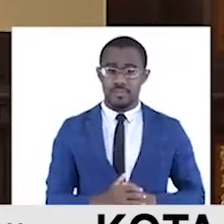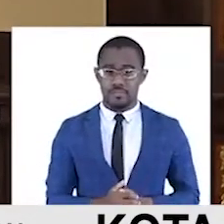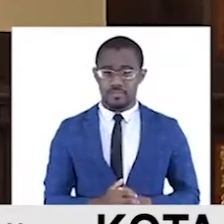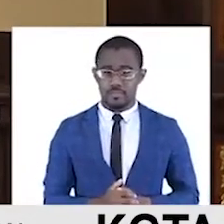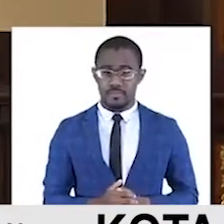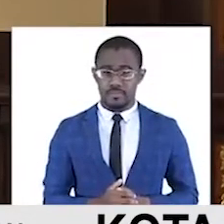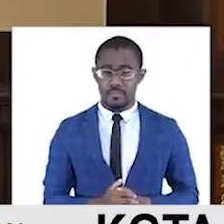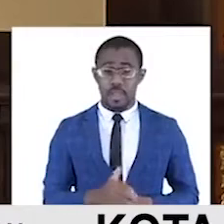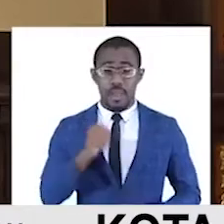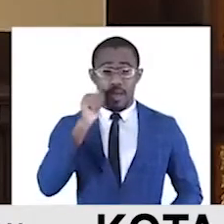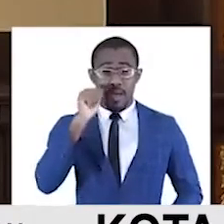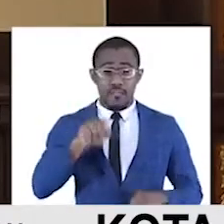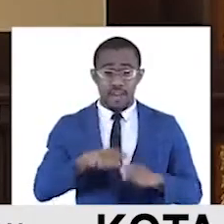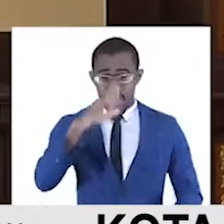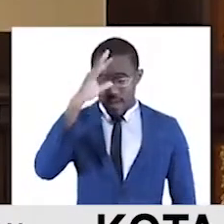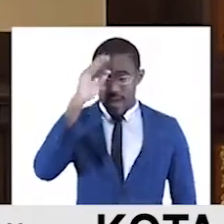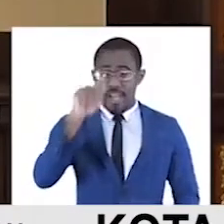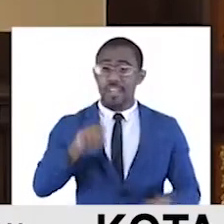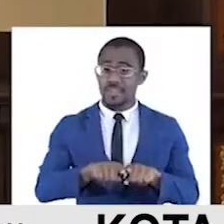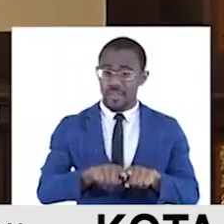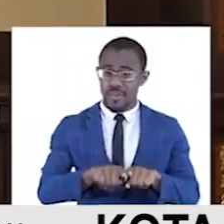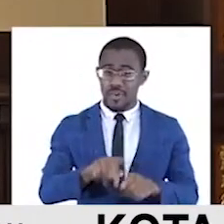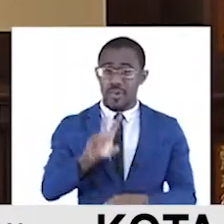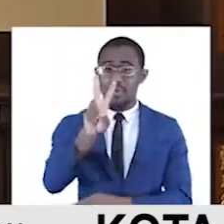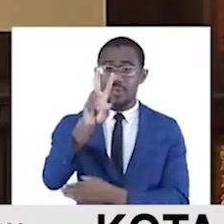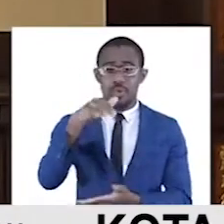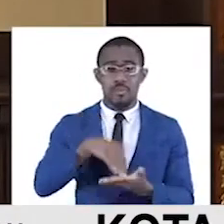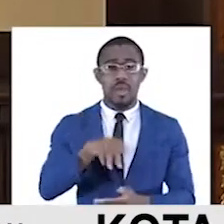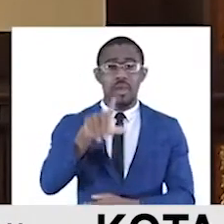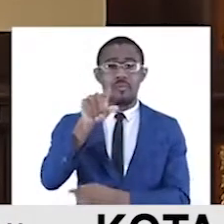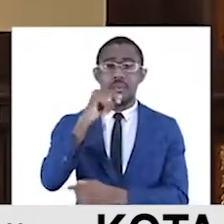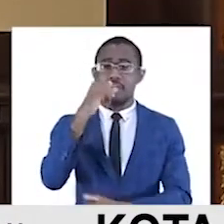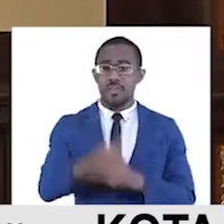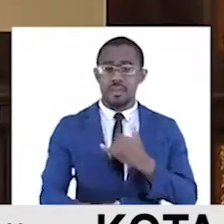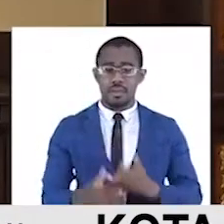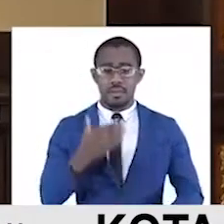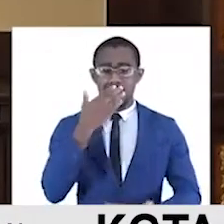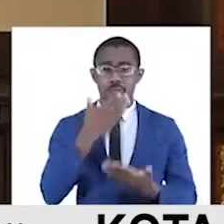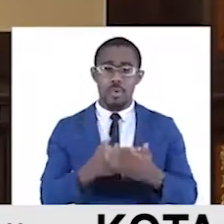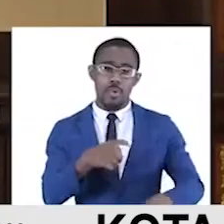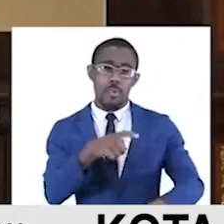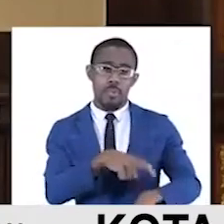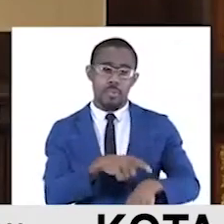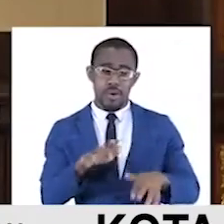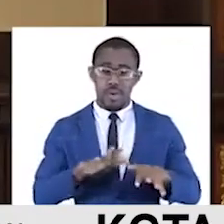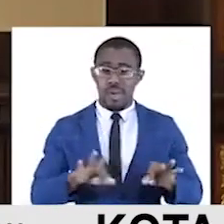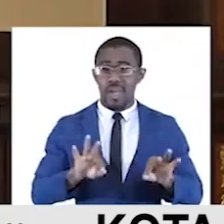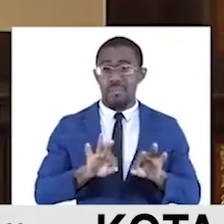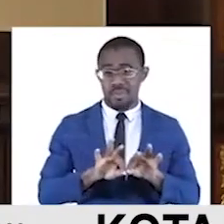ya banga na falate egalite de genre. Na bosina bwa te kumwa mongo mwa mini ahaka ete na baito na mabakaba